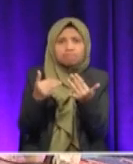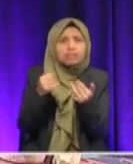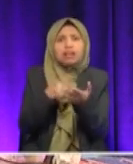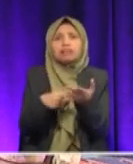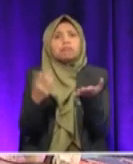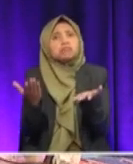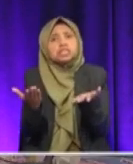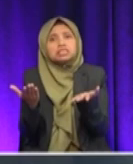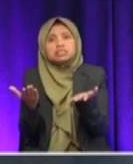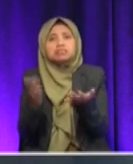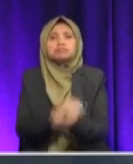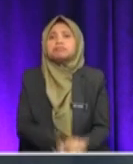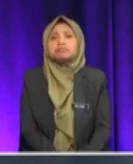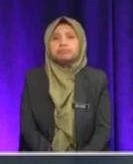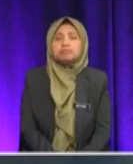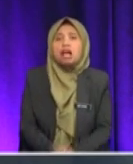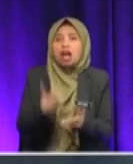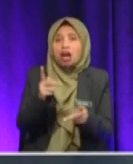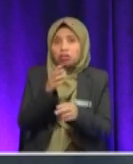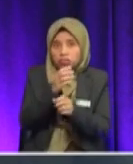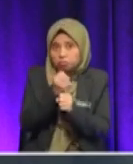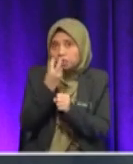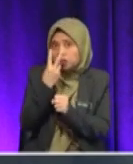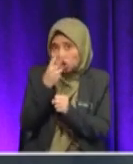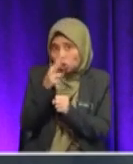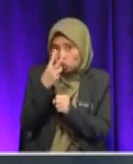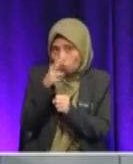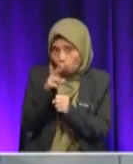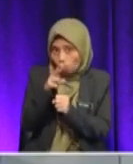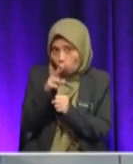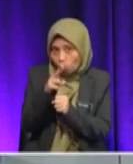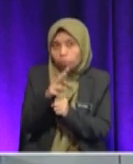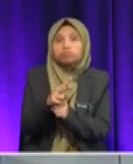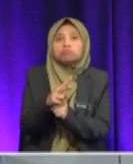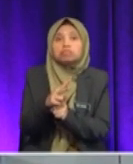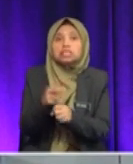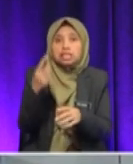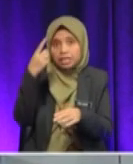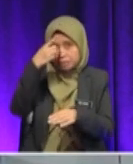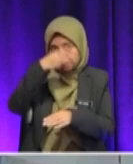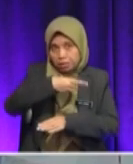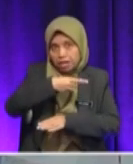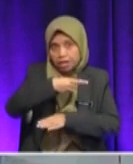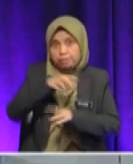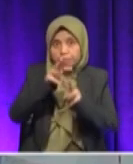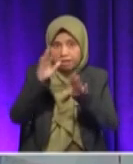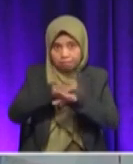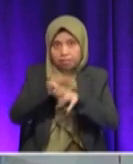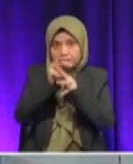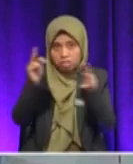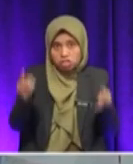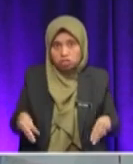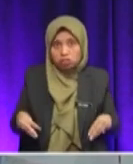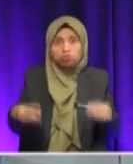betul itu kalau dapat lihat mulut Sagu dan tapioka dapat lihat depan nih ah cek udah